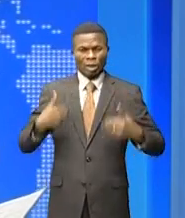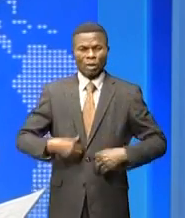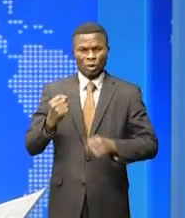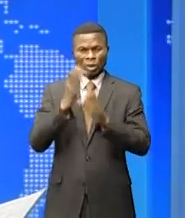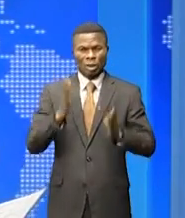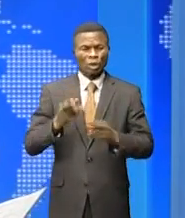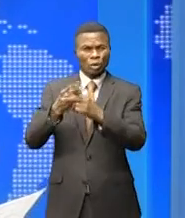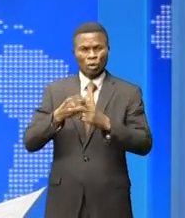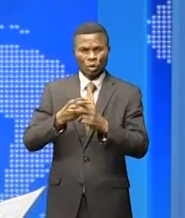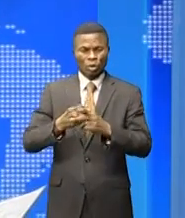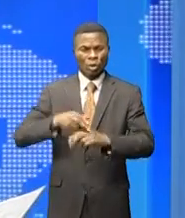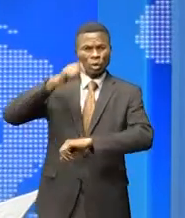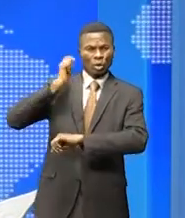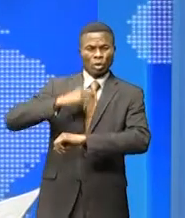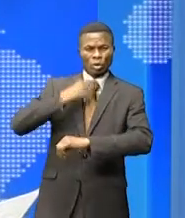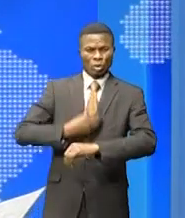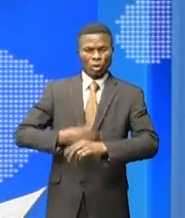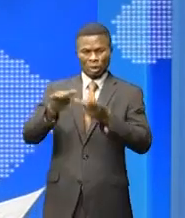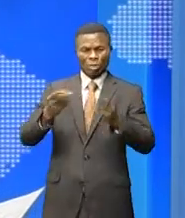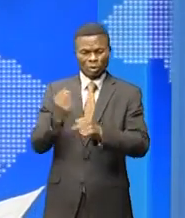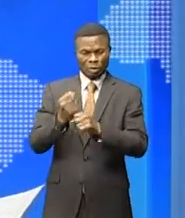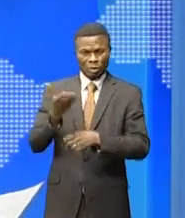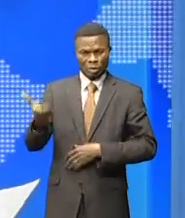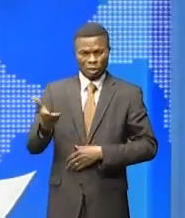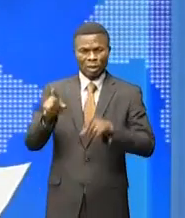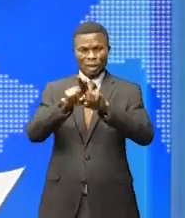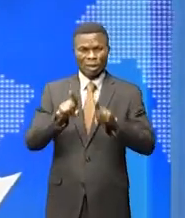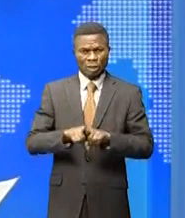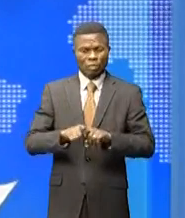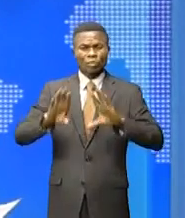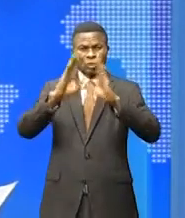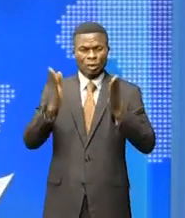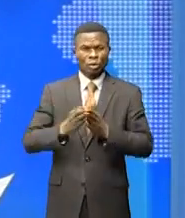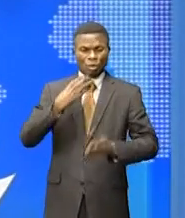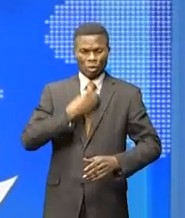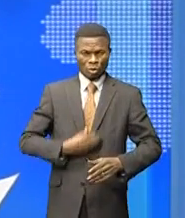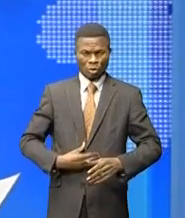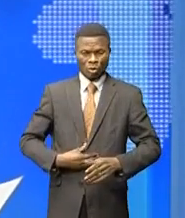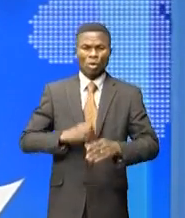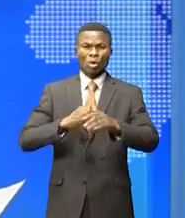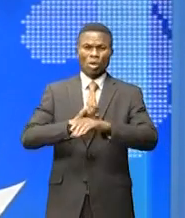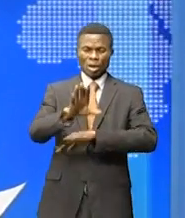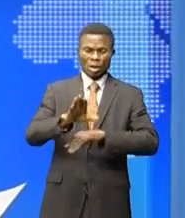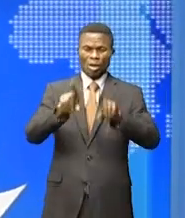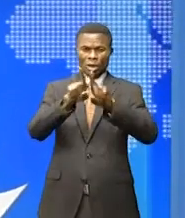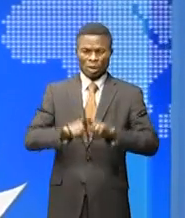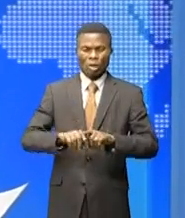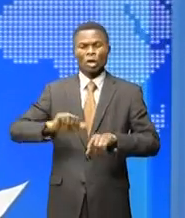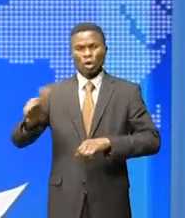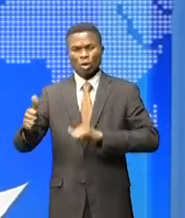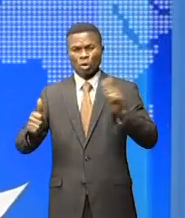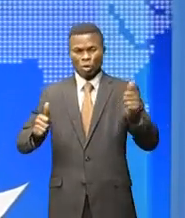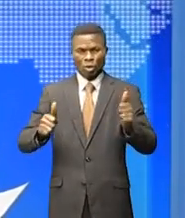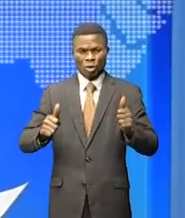au contrôle de magistrats au lieu de leur affectation. Ainsi, tout le magistrat affecté, y compris ceux concernés par